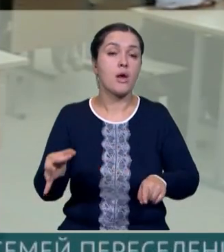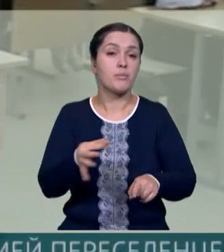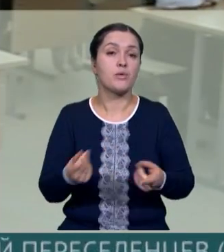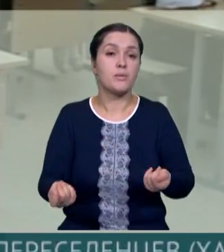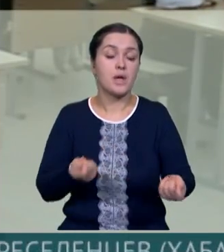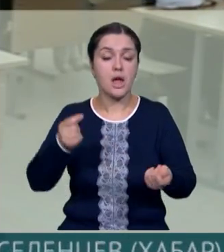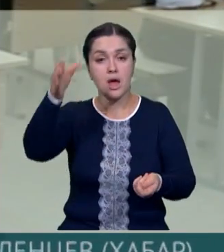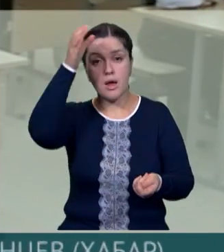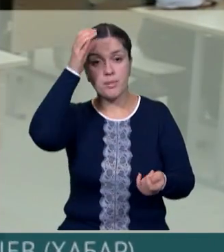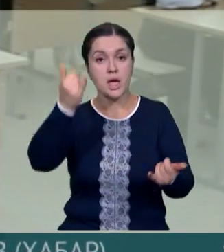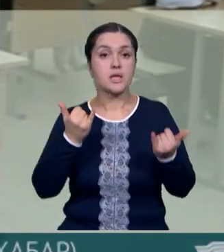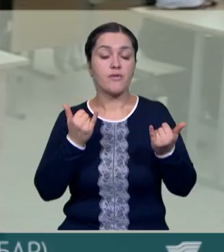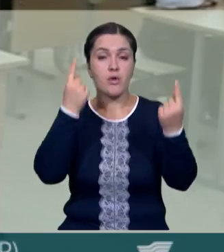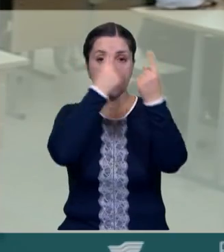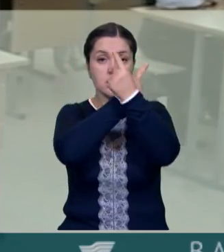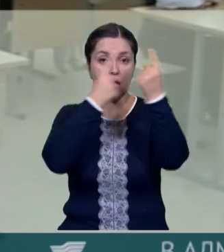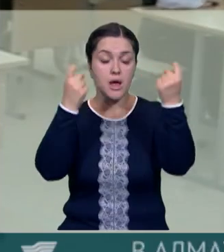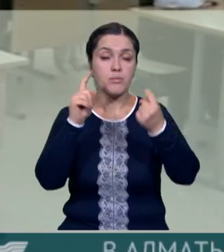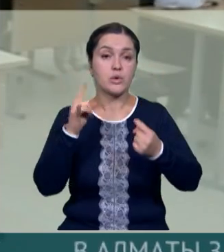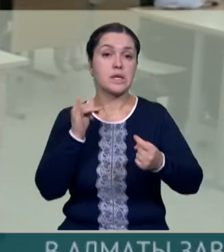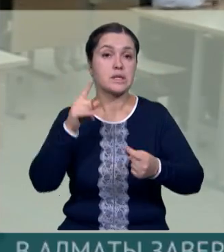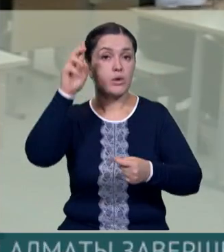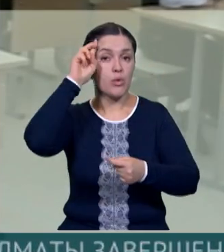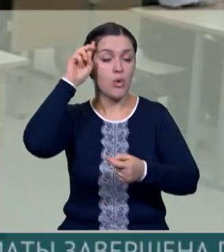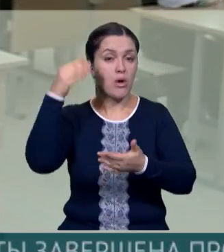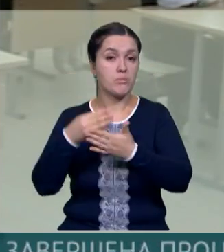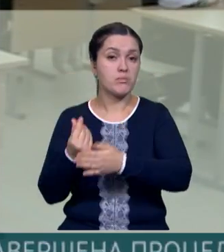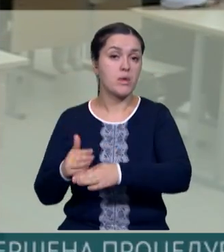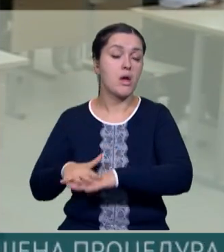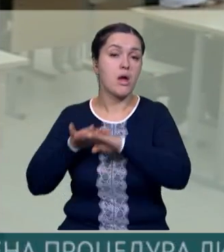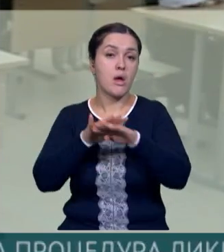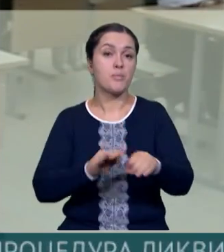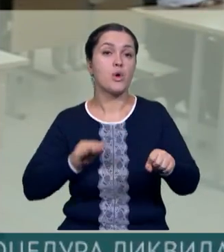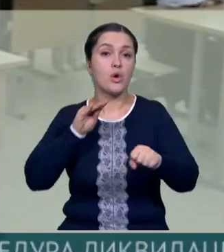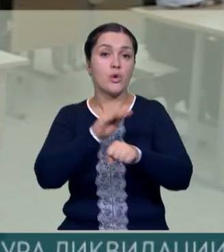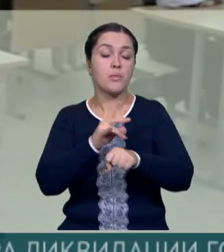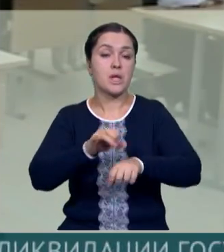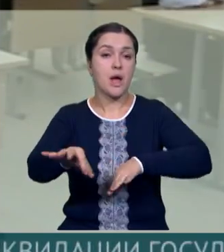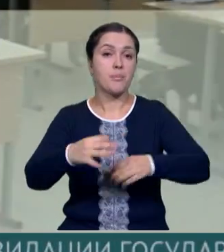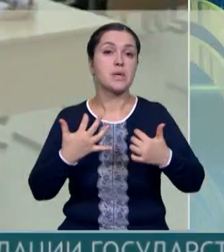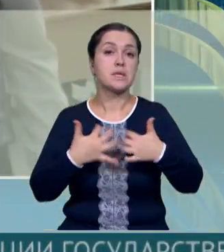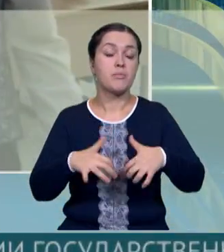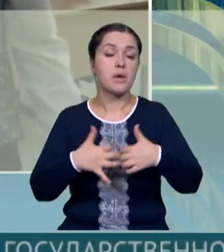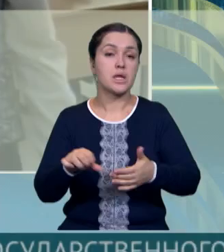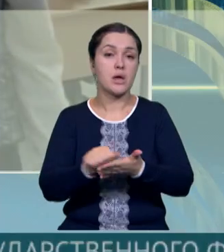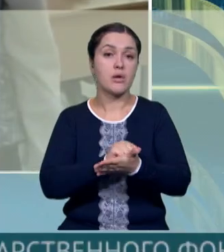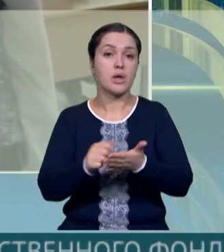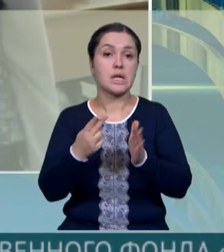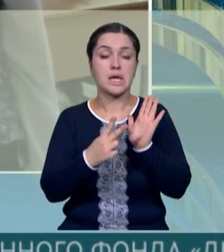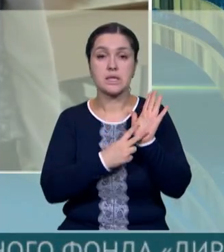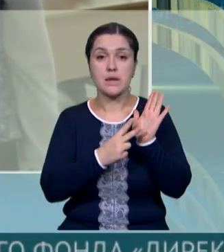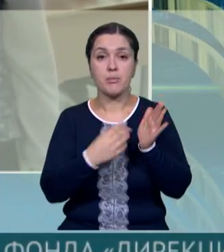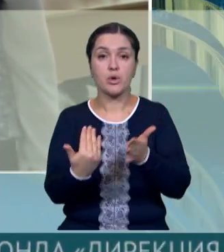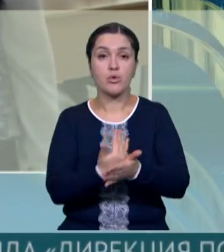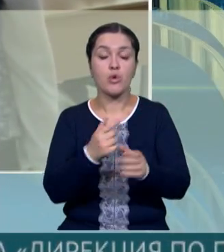управлении образования сегодня сообщили, что из казны выделены дополнительные средства на проектно-сметную документацию для 7 новых